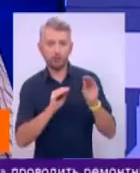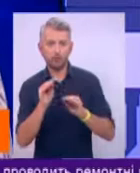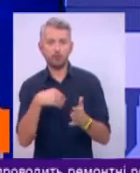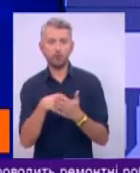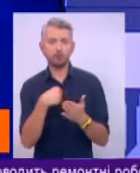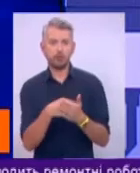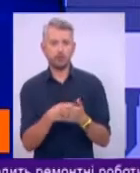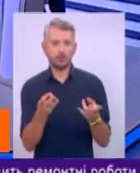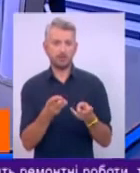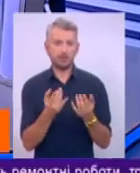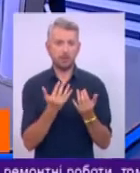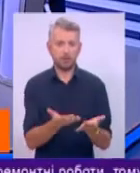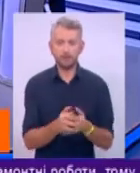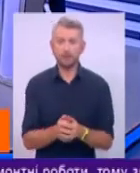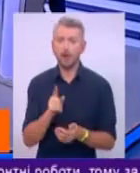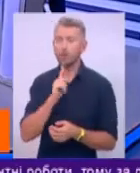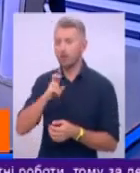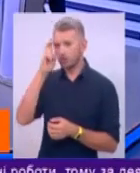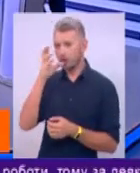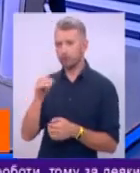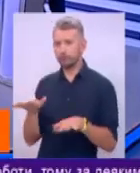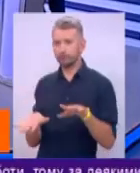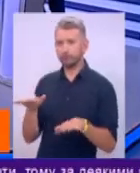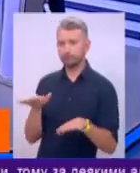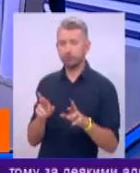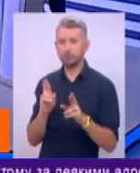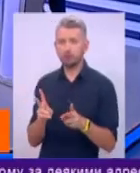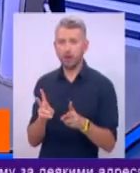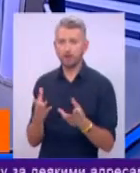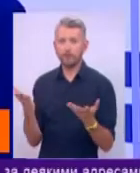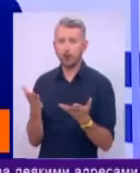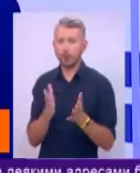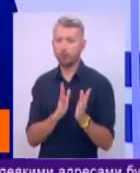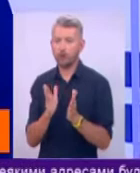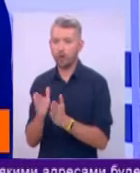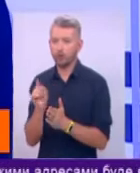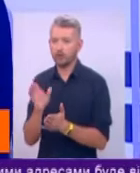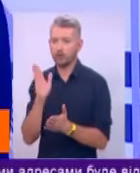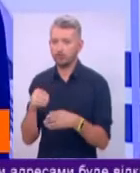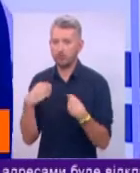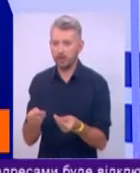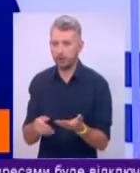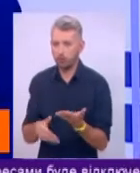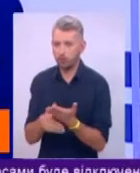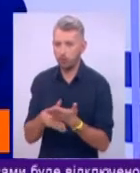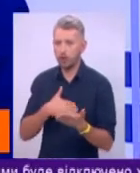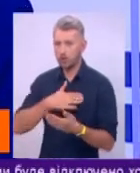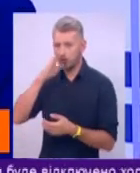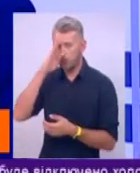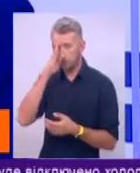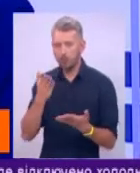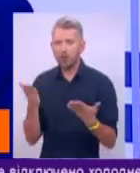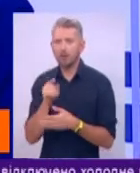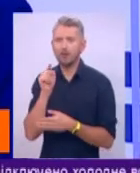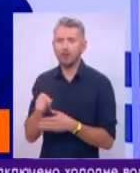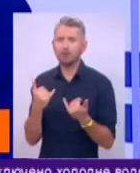запит. Пане Олександре, поки держава ще вагається, яким чином, в якому порядку надавати допомогу так нашим хлопцям, який